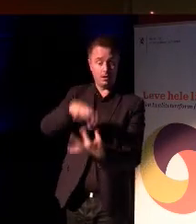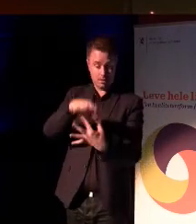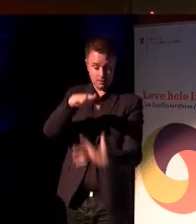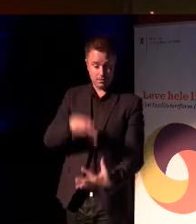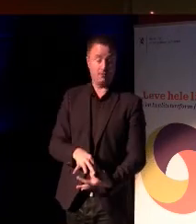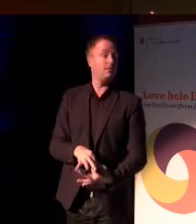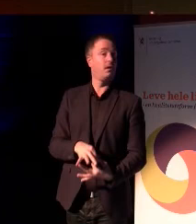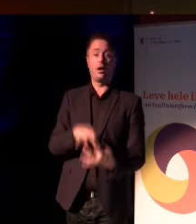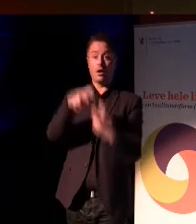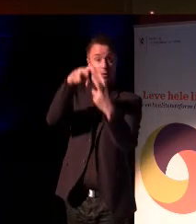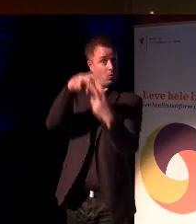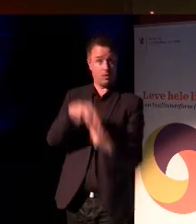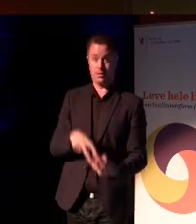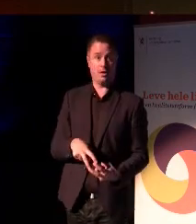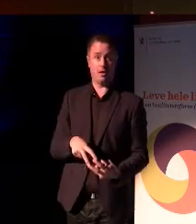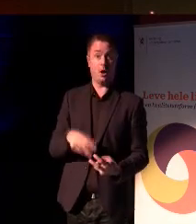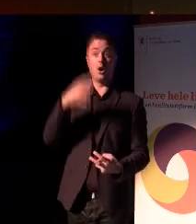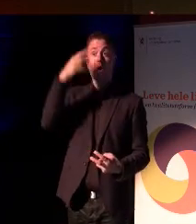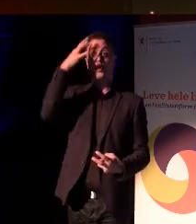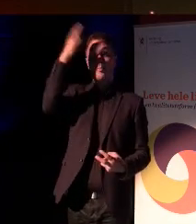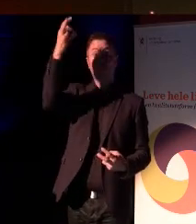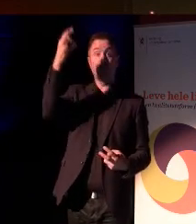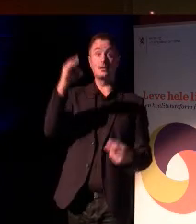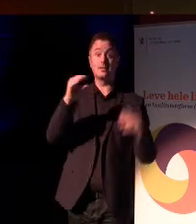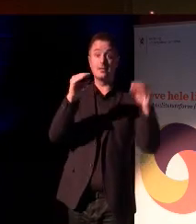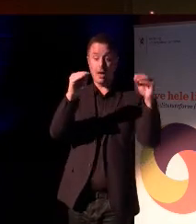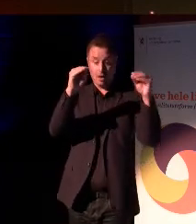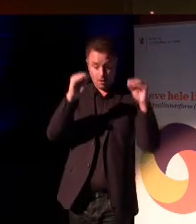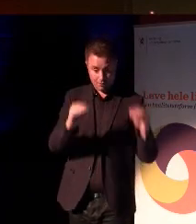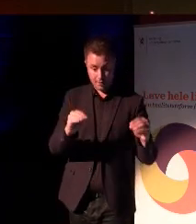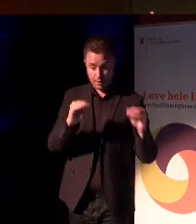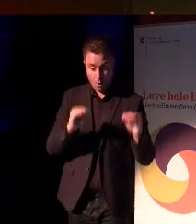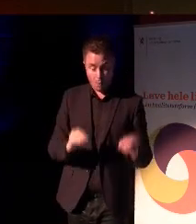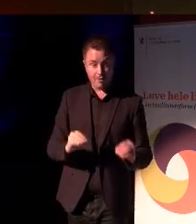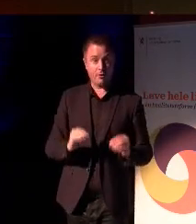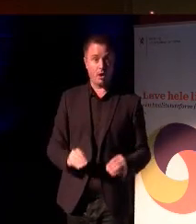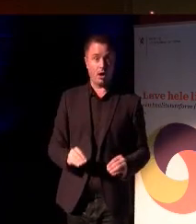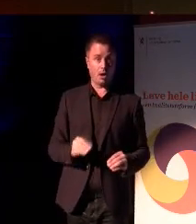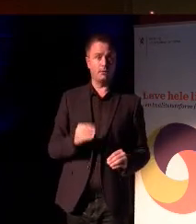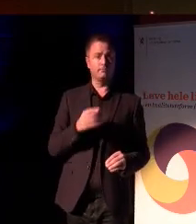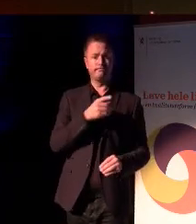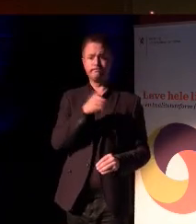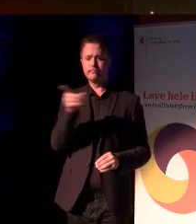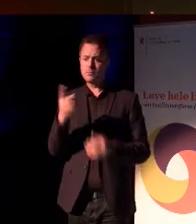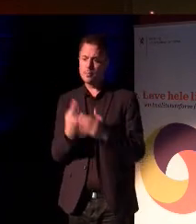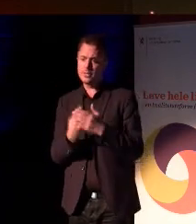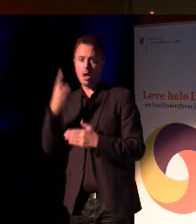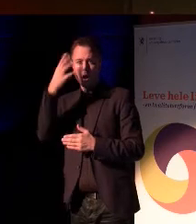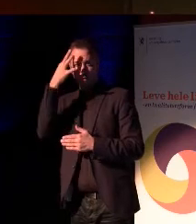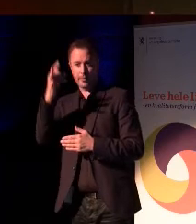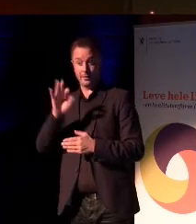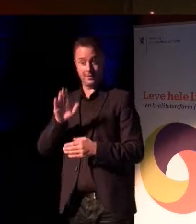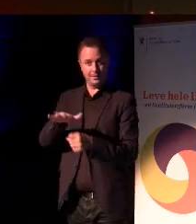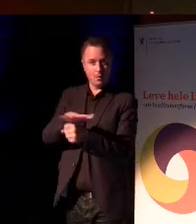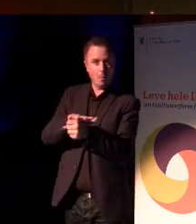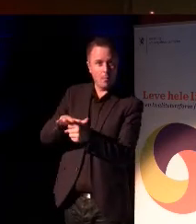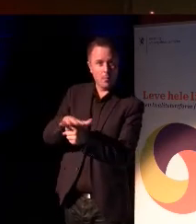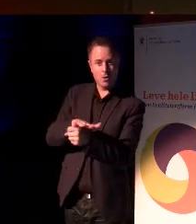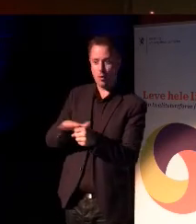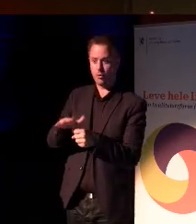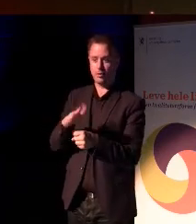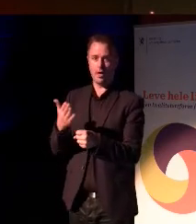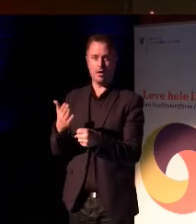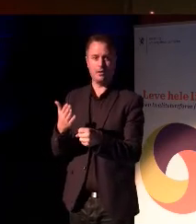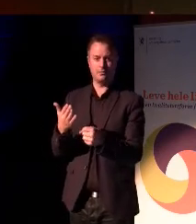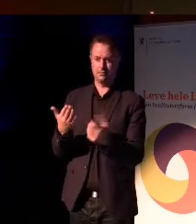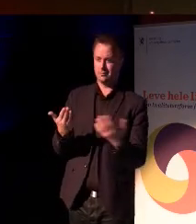lite kompetanseoverføring også. Der sitter de med spesialkompetanse på sine områder, og hadde utfordringen var